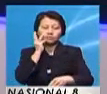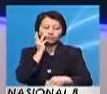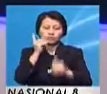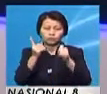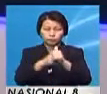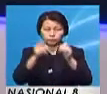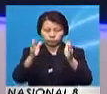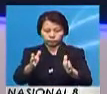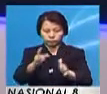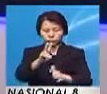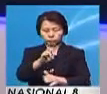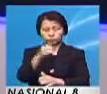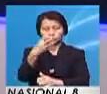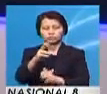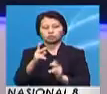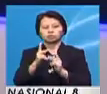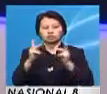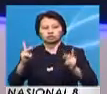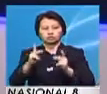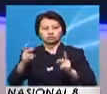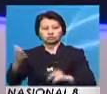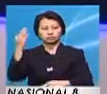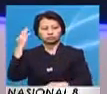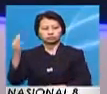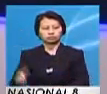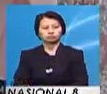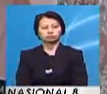pertama 2016 Khamis lalu.